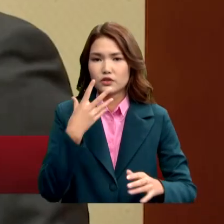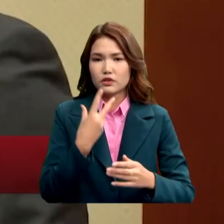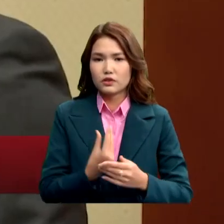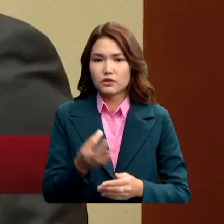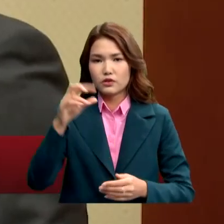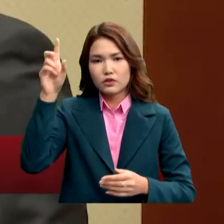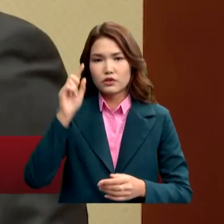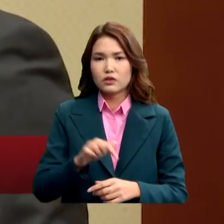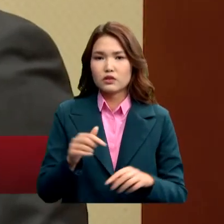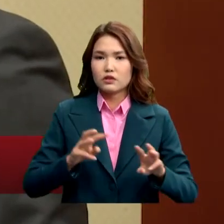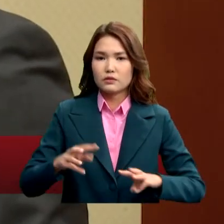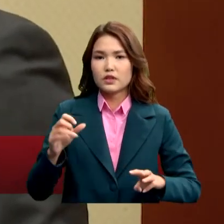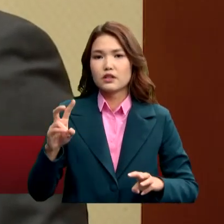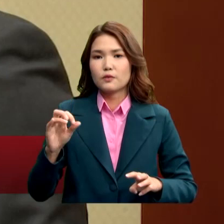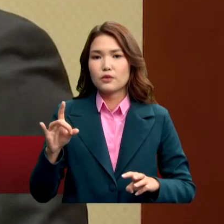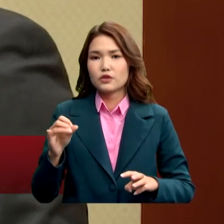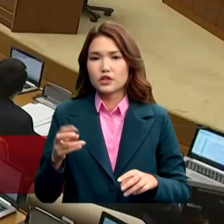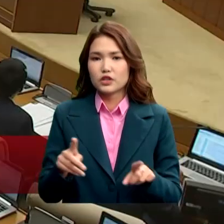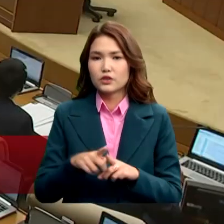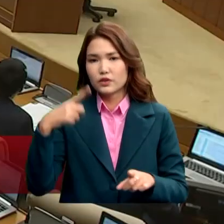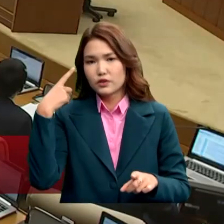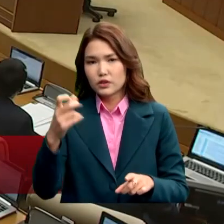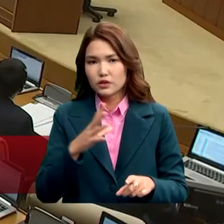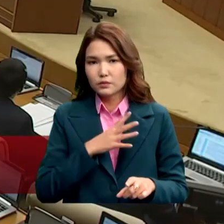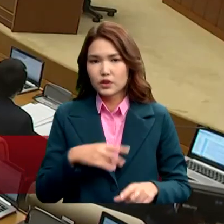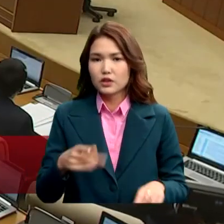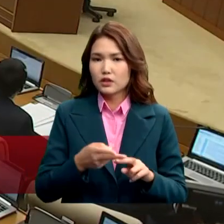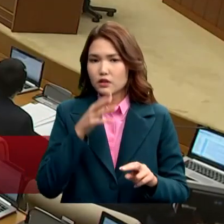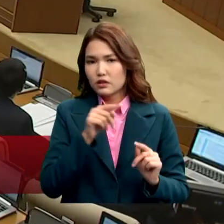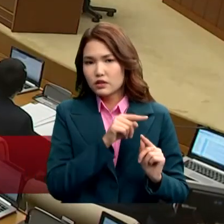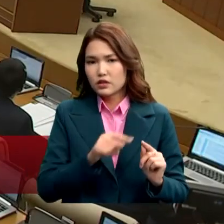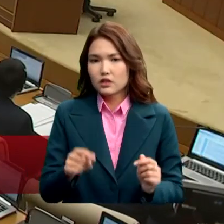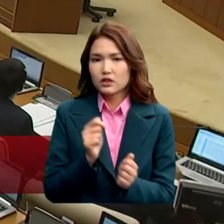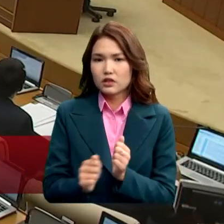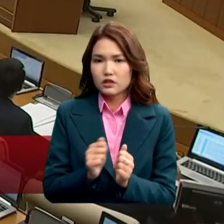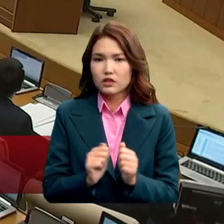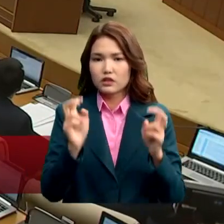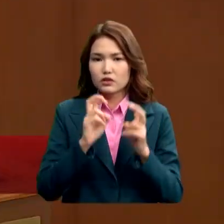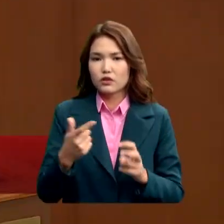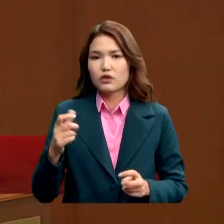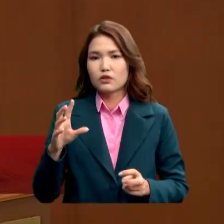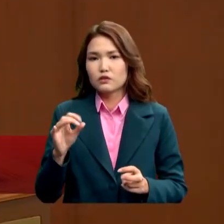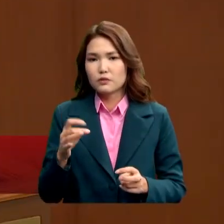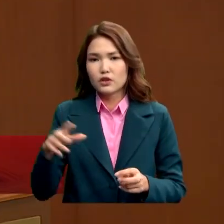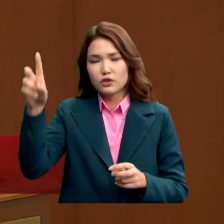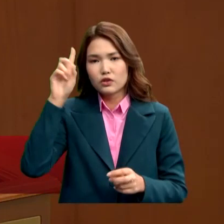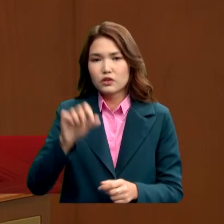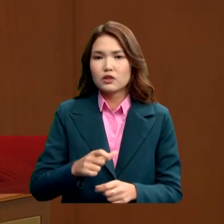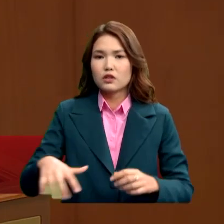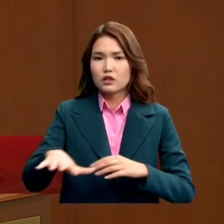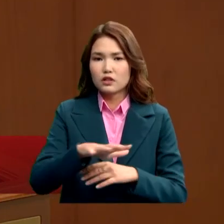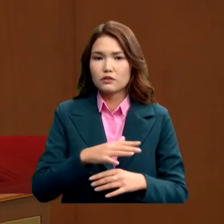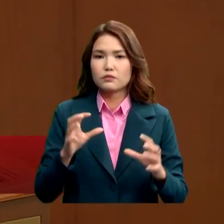ұлттық мүддеге нұқсан келді деп айтуға болатынын түсіндіре алмады. Есесіне еңбек және халықты әлеуметтік қорғау министрі ұлттық қауіпсіздікке қауіп